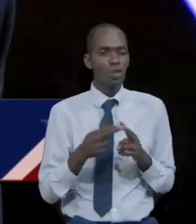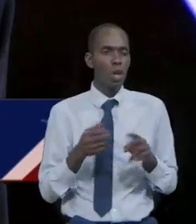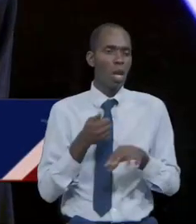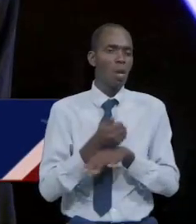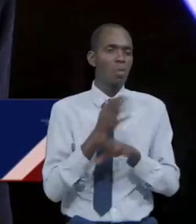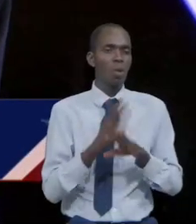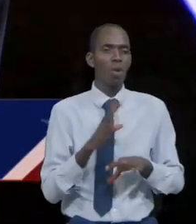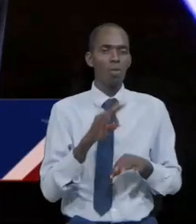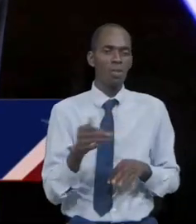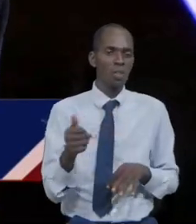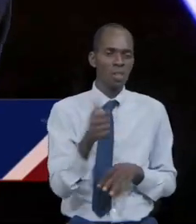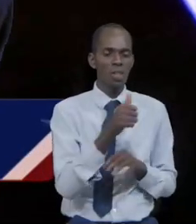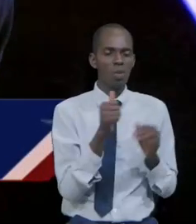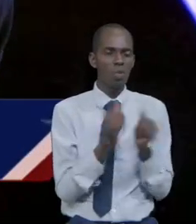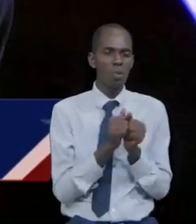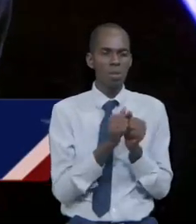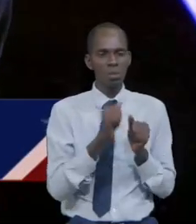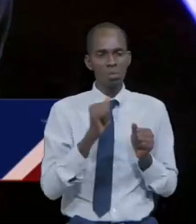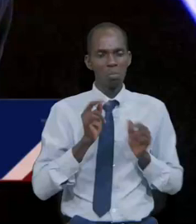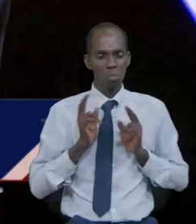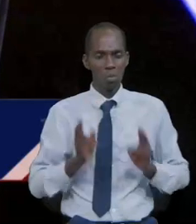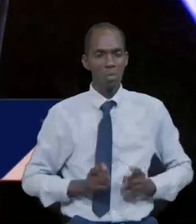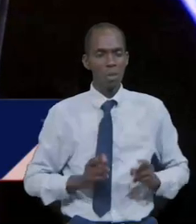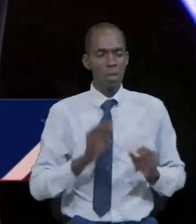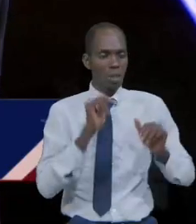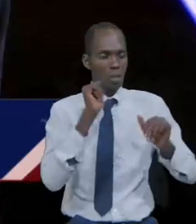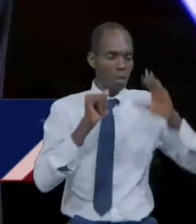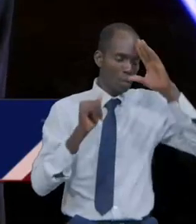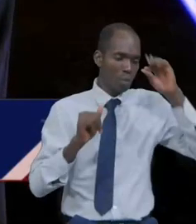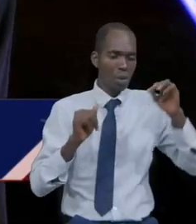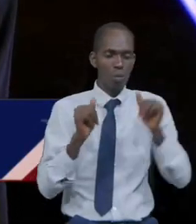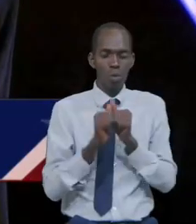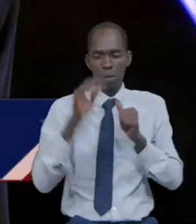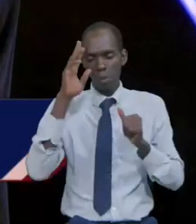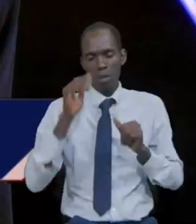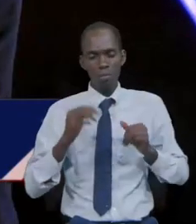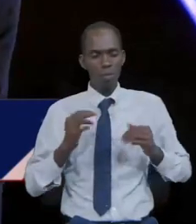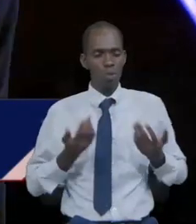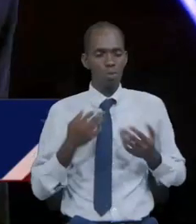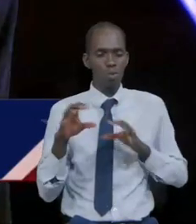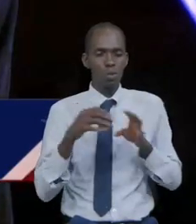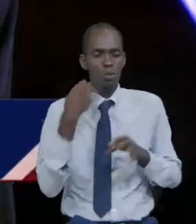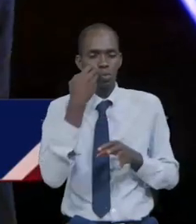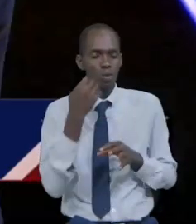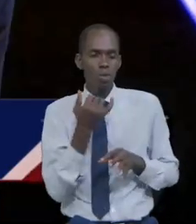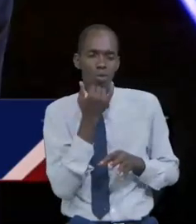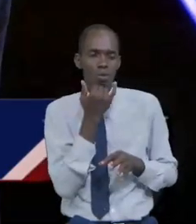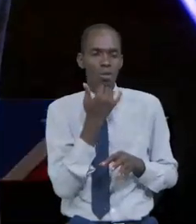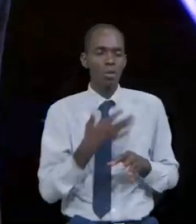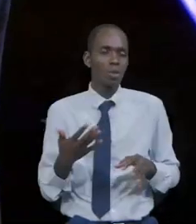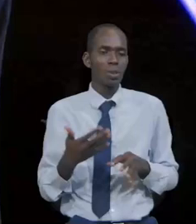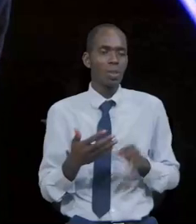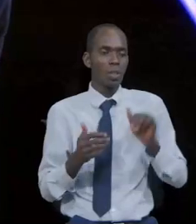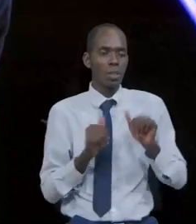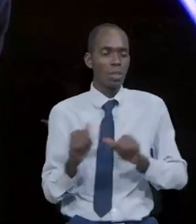ni les cupides. Un homme et un homme, les infâmes, un homme et un homme, se souillent, se